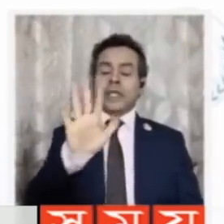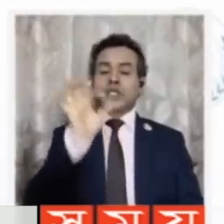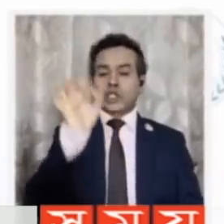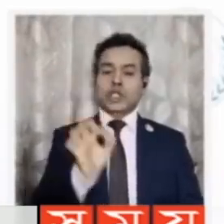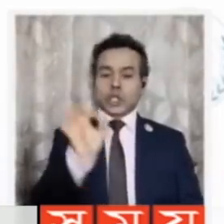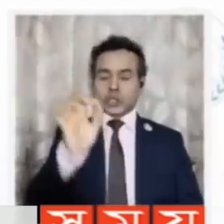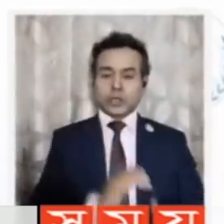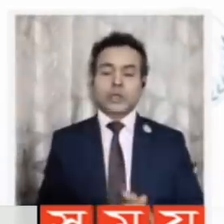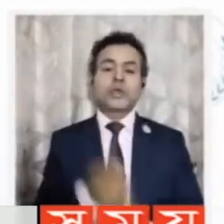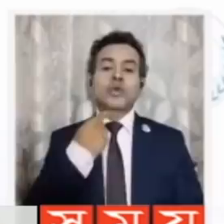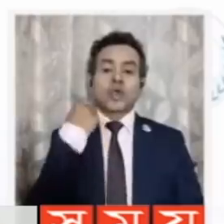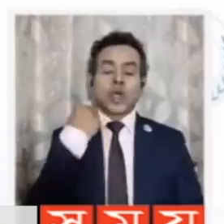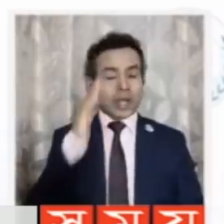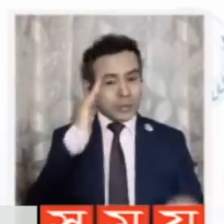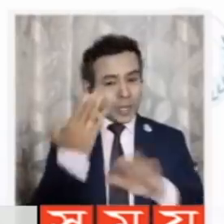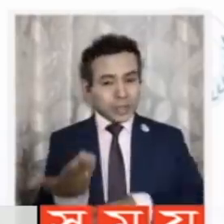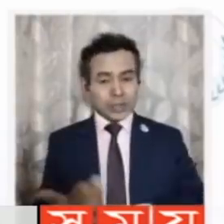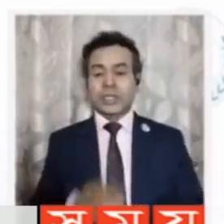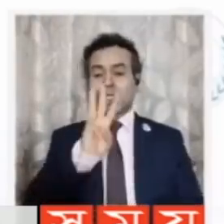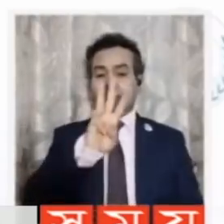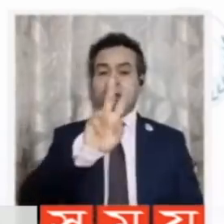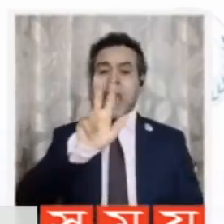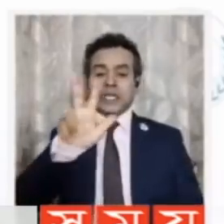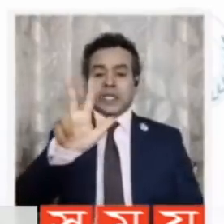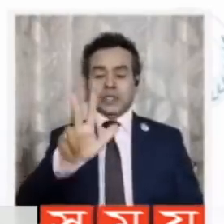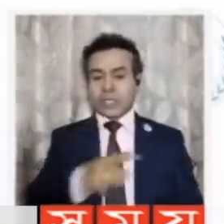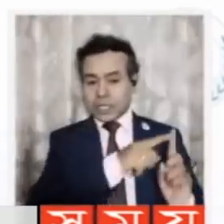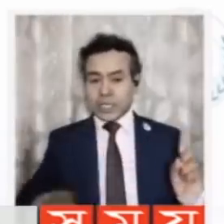24 ঘন্টায় মৃত্যুবরণ করেছেন 38 জন, এ পর্যন্ত